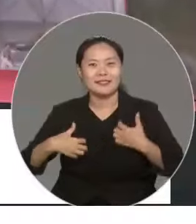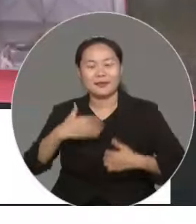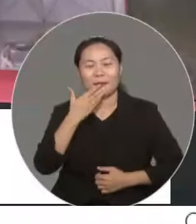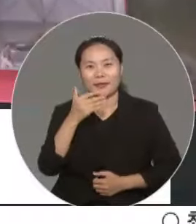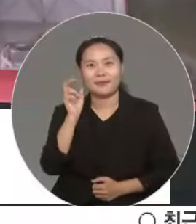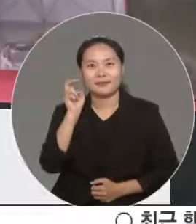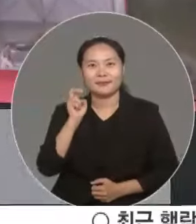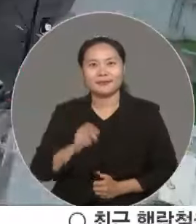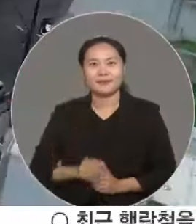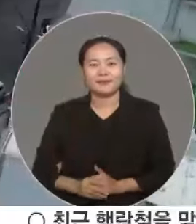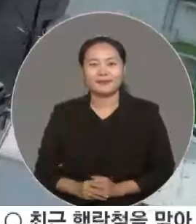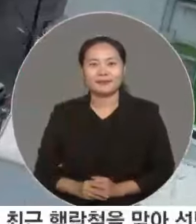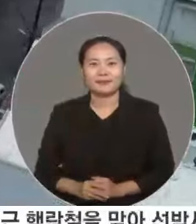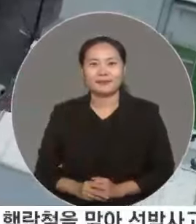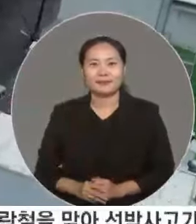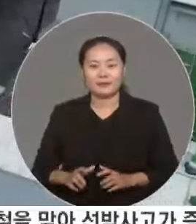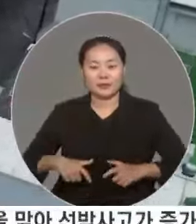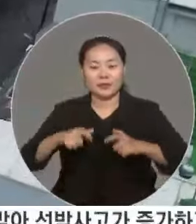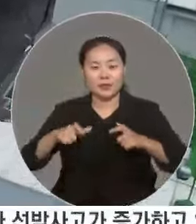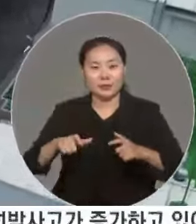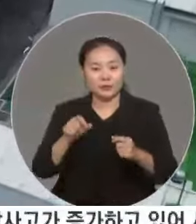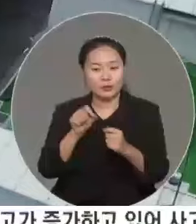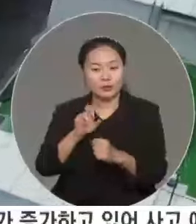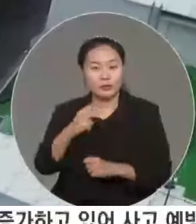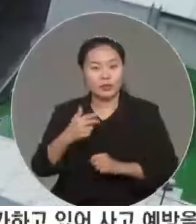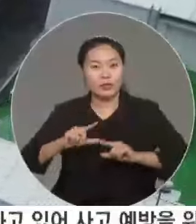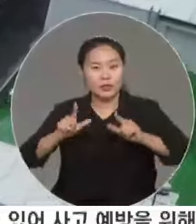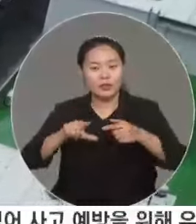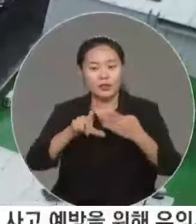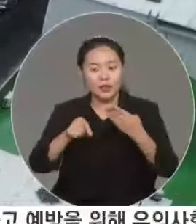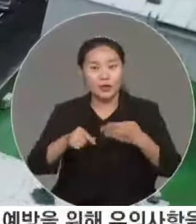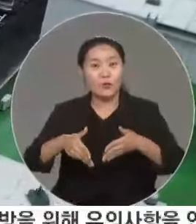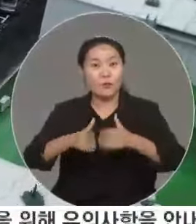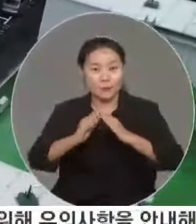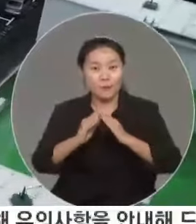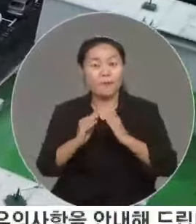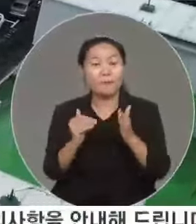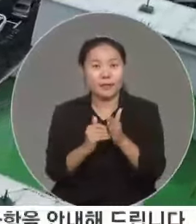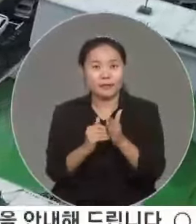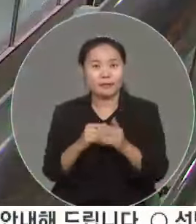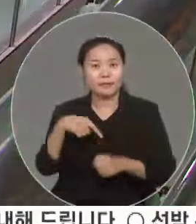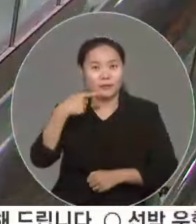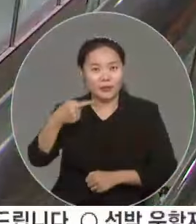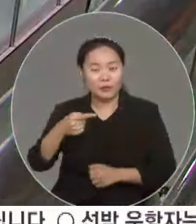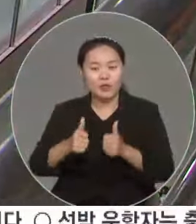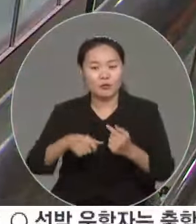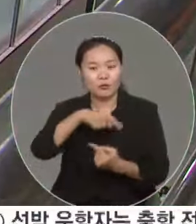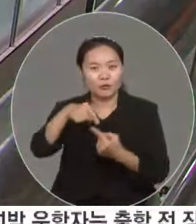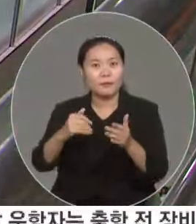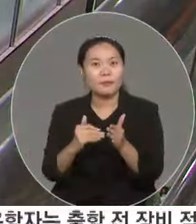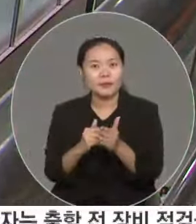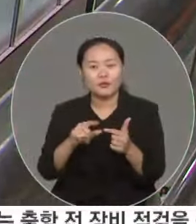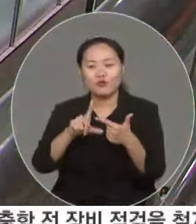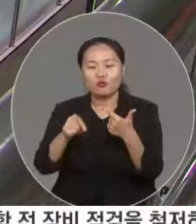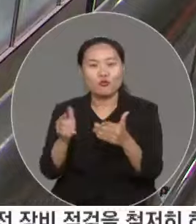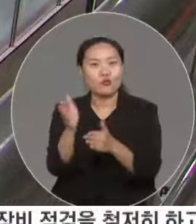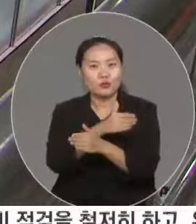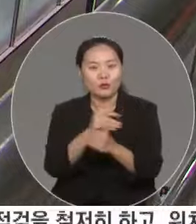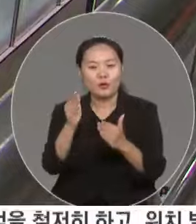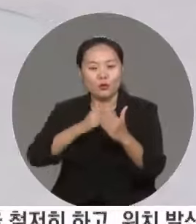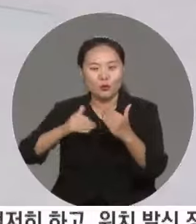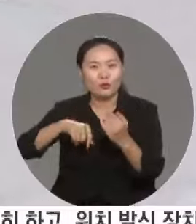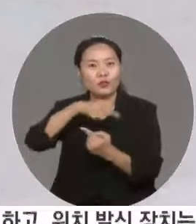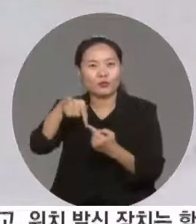수가 있을 것 같습니다. 남구는 오는 2027년 4월 빙상장이 준공되면 시범 운영을 거쳐 같은 해